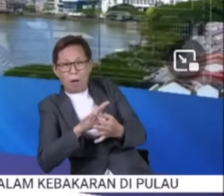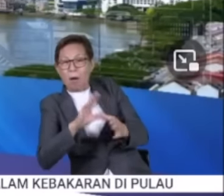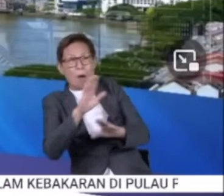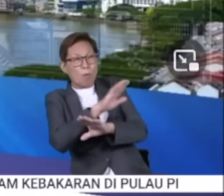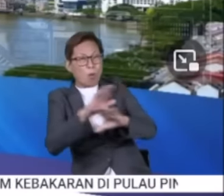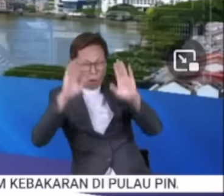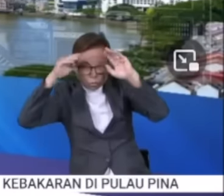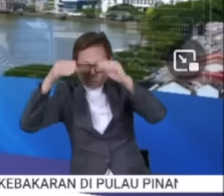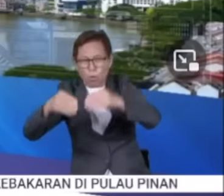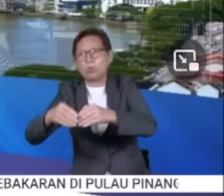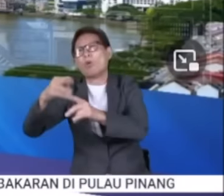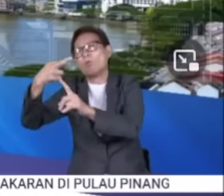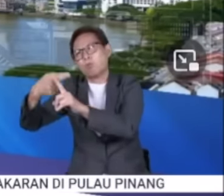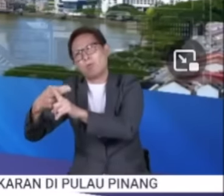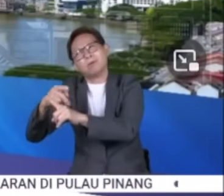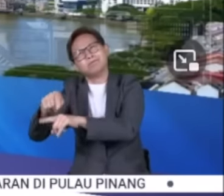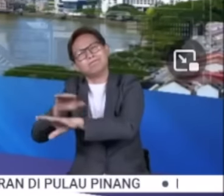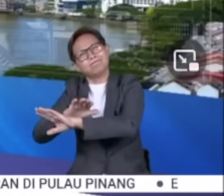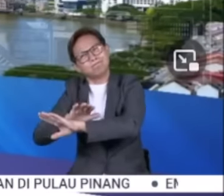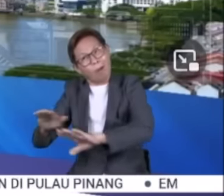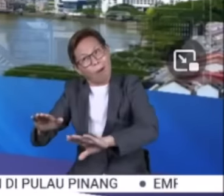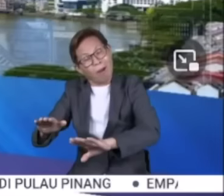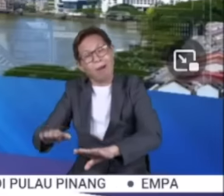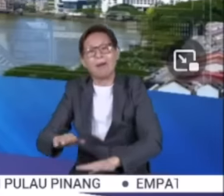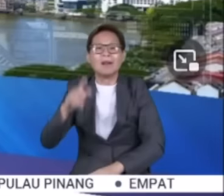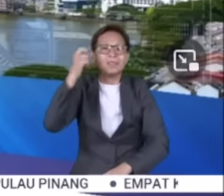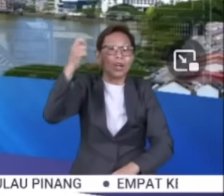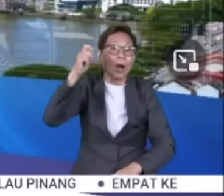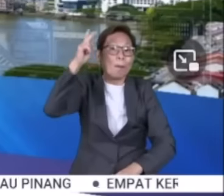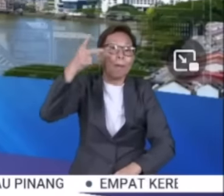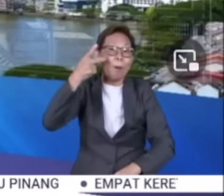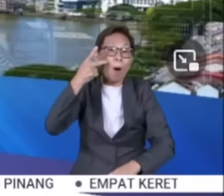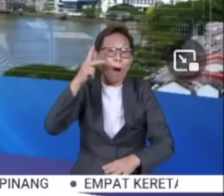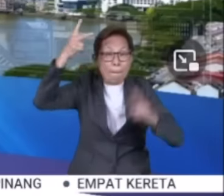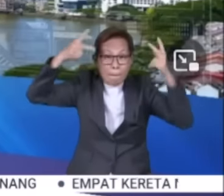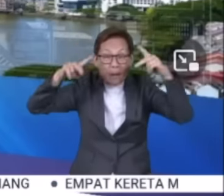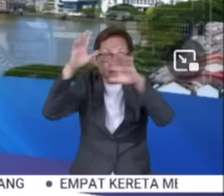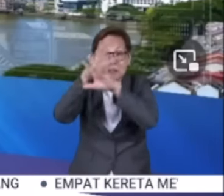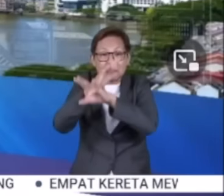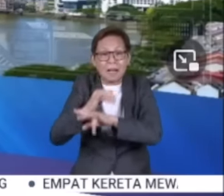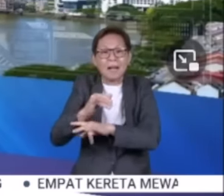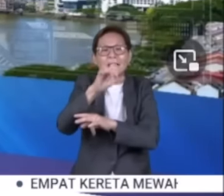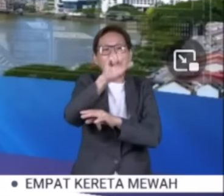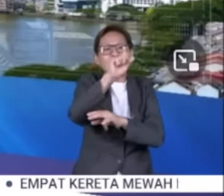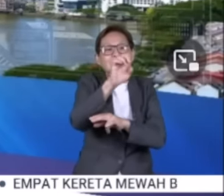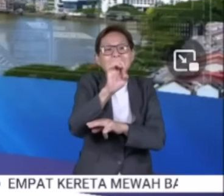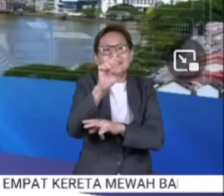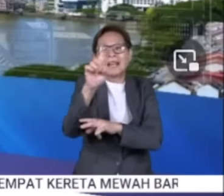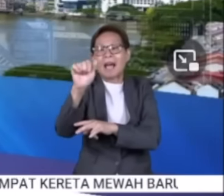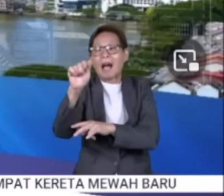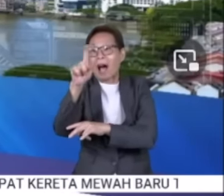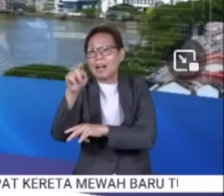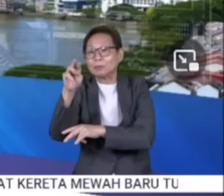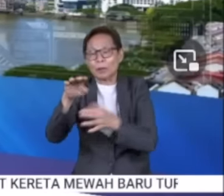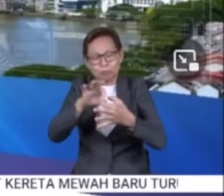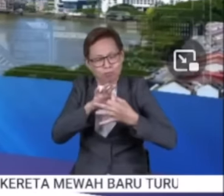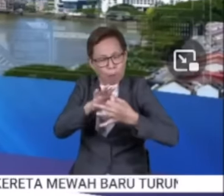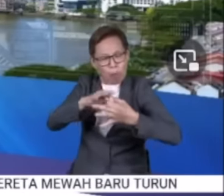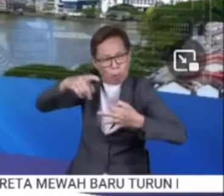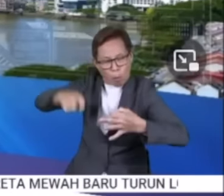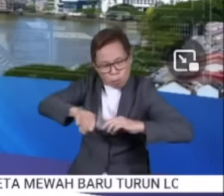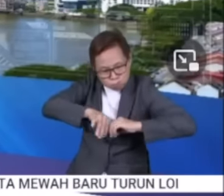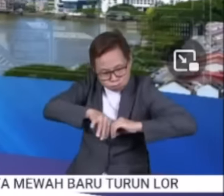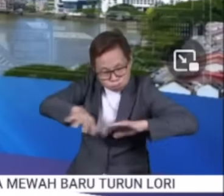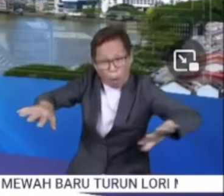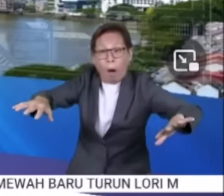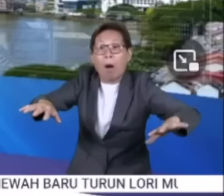dalam bulan Ramadan sahaja. Setiausaha politik Premier Sarawak, Syed Azmi Wan Junaidi menegaskan kerjasama ini perlu